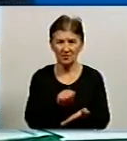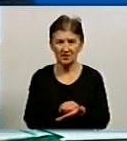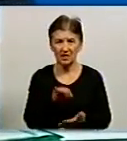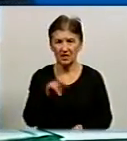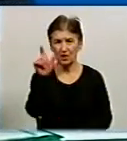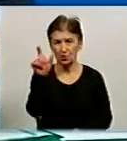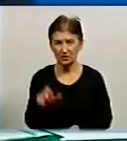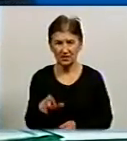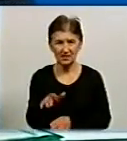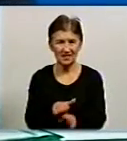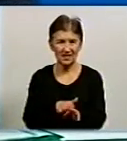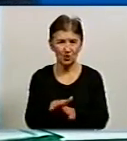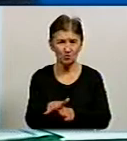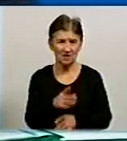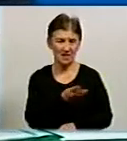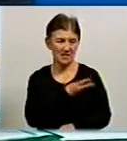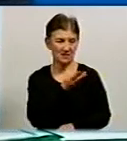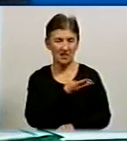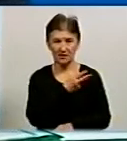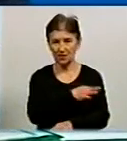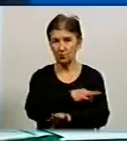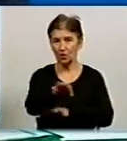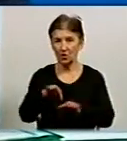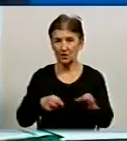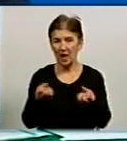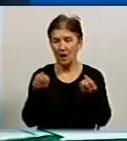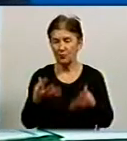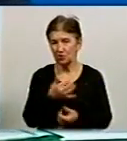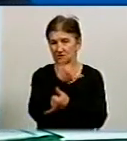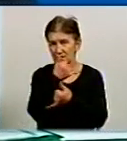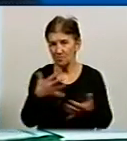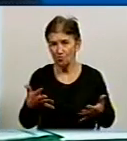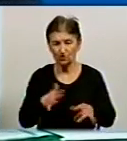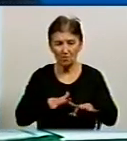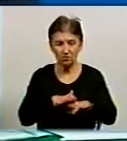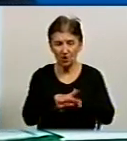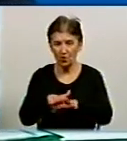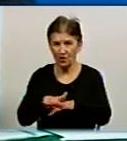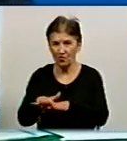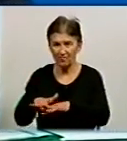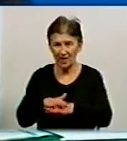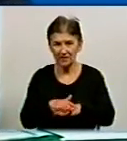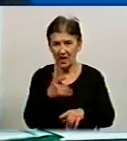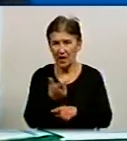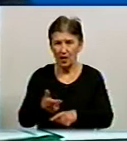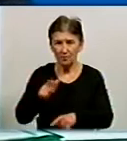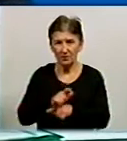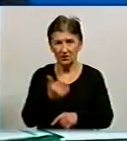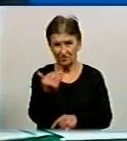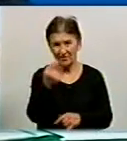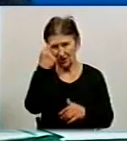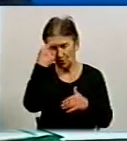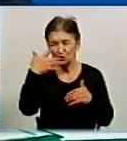людина, реалізатор проєкту, ініціатор проєкту, ну не може просто прорахувати все достеменно. Більше того, ми ж розуміємо, що